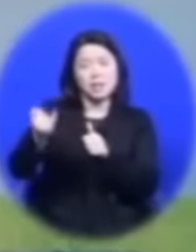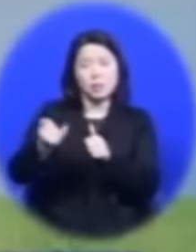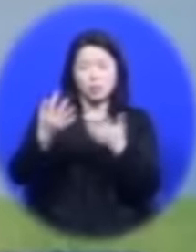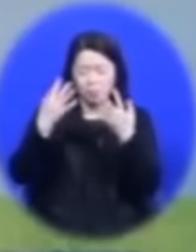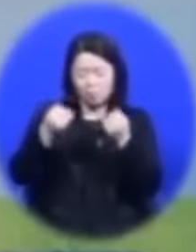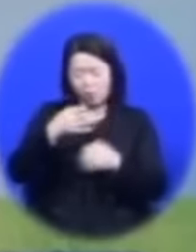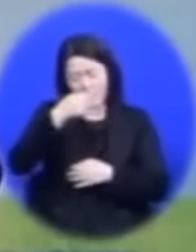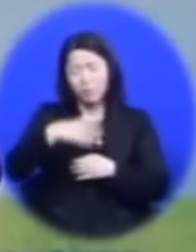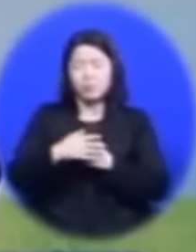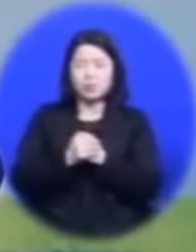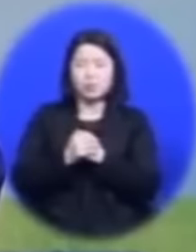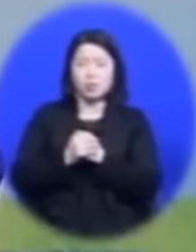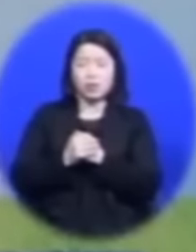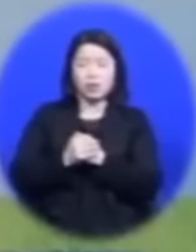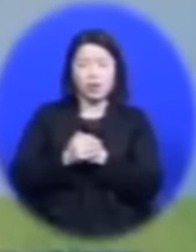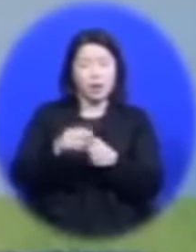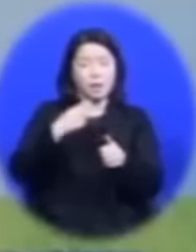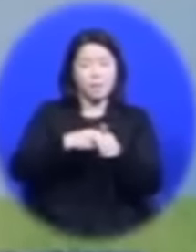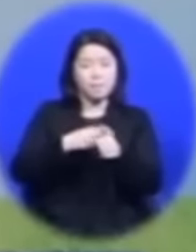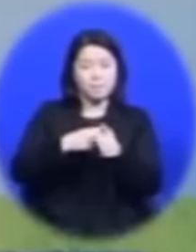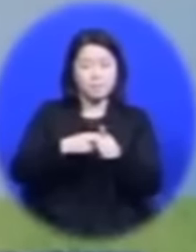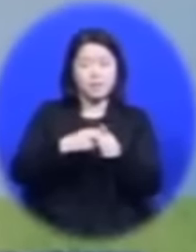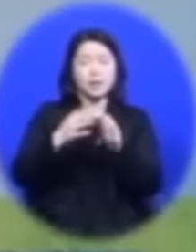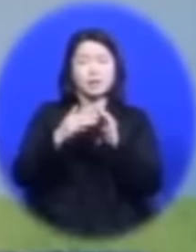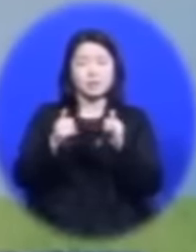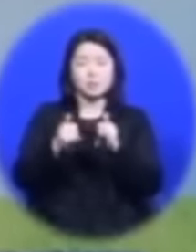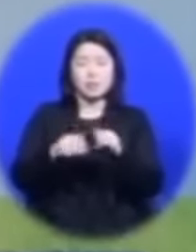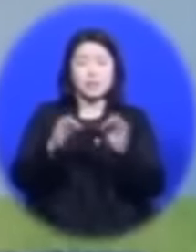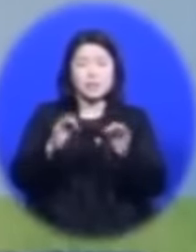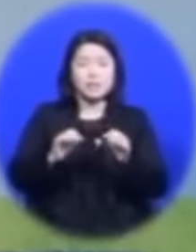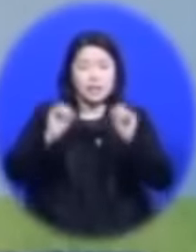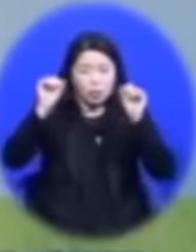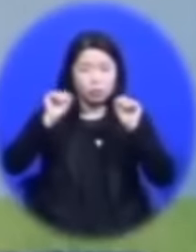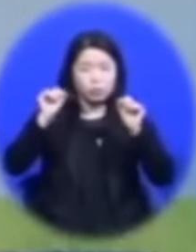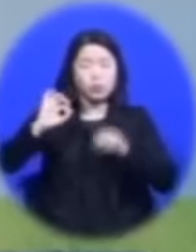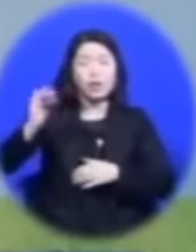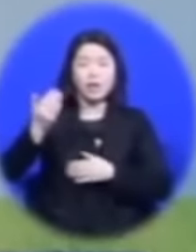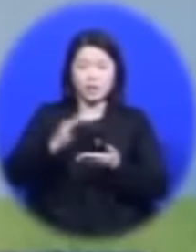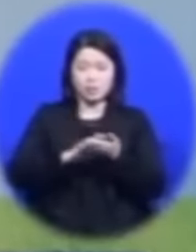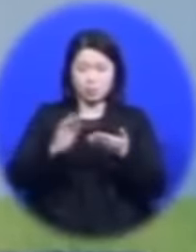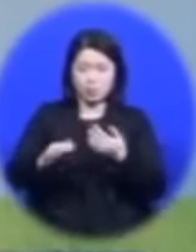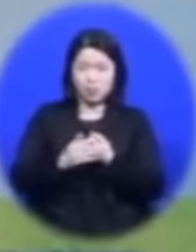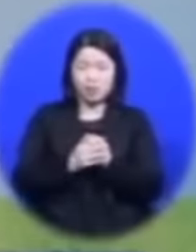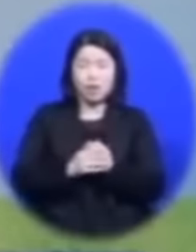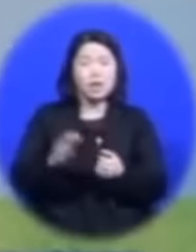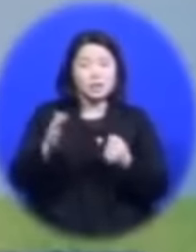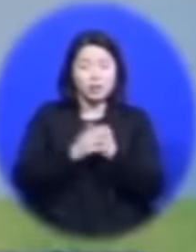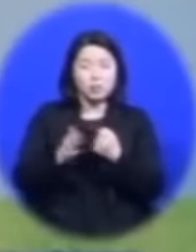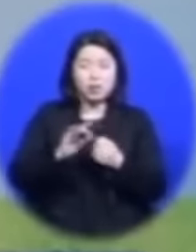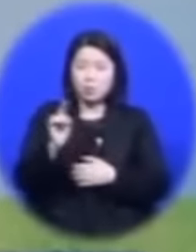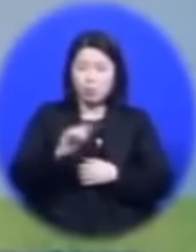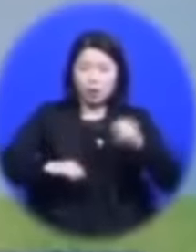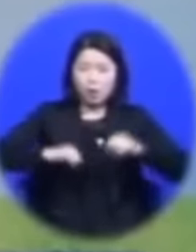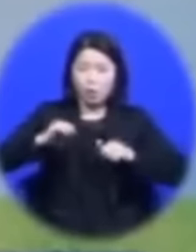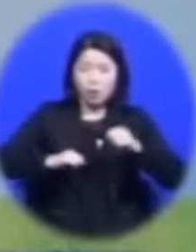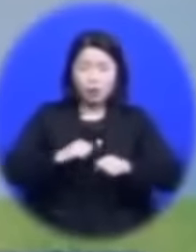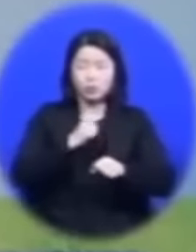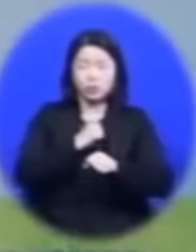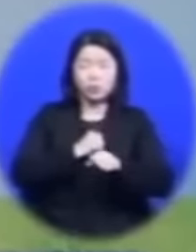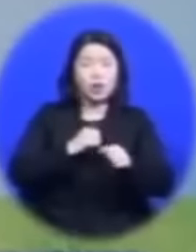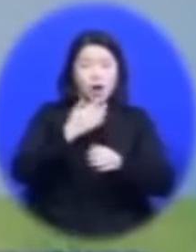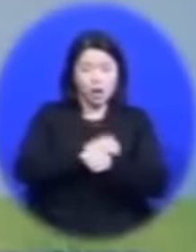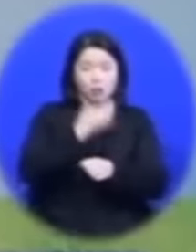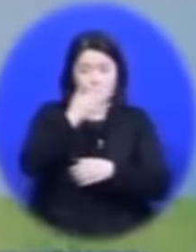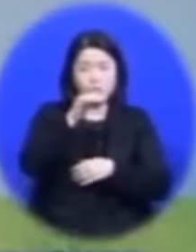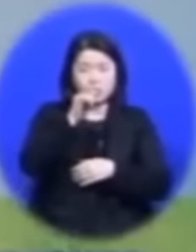힘들었겠습니까? 의사가 이제는 운동을 하셔야 됩니다. 그래야 뭔가 활동을 조금이라도 할 수